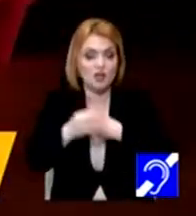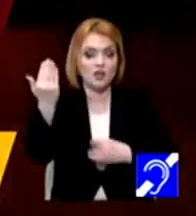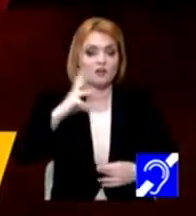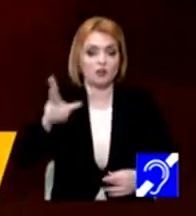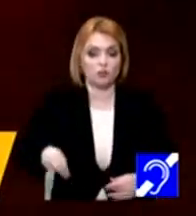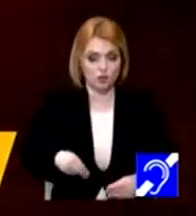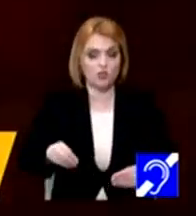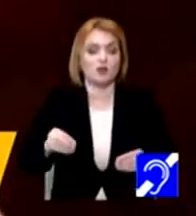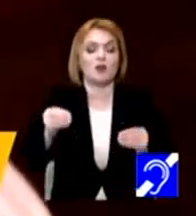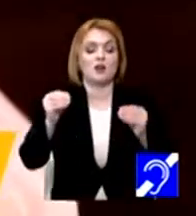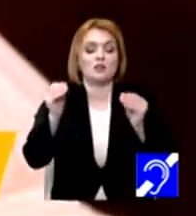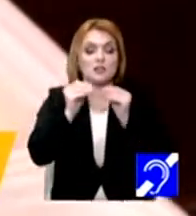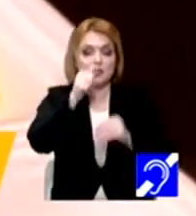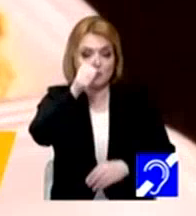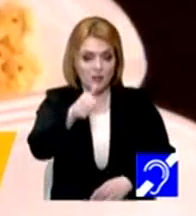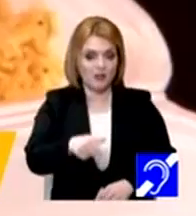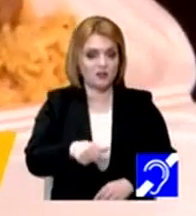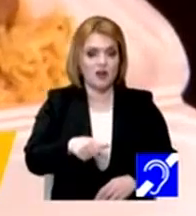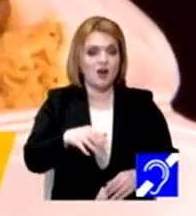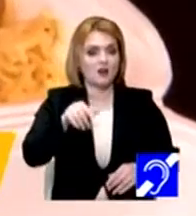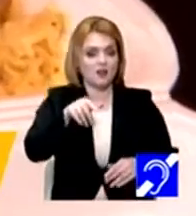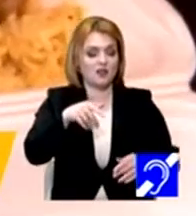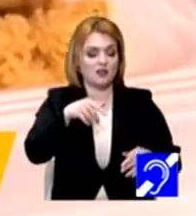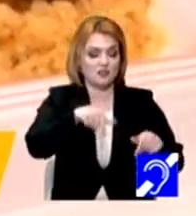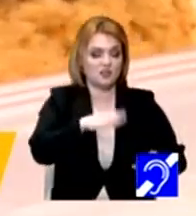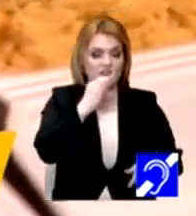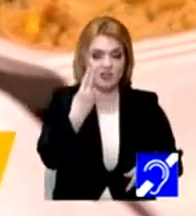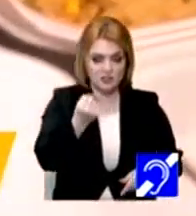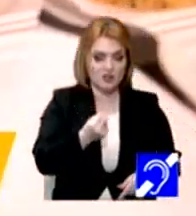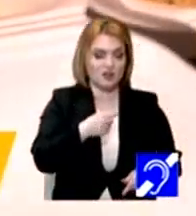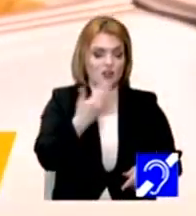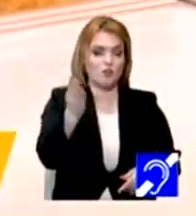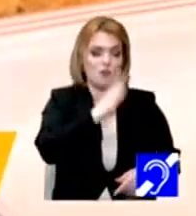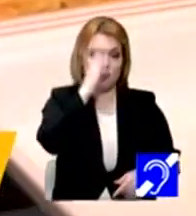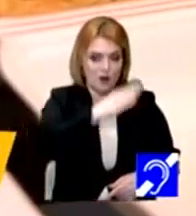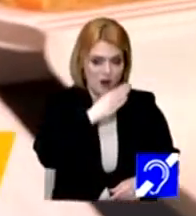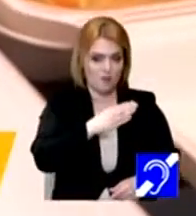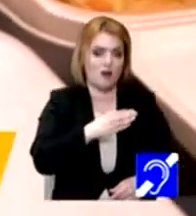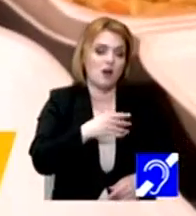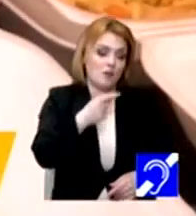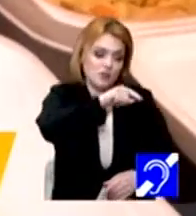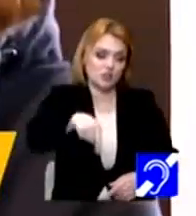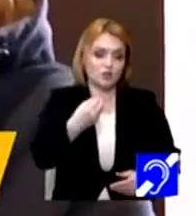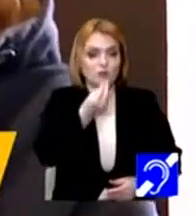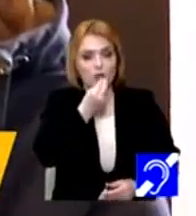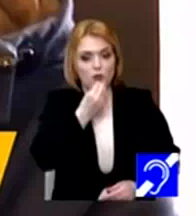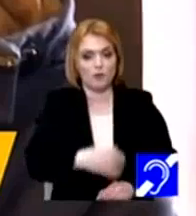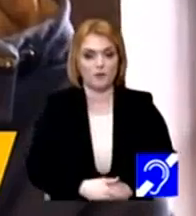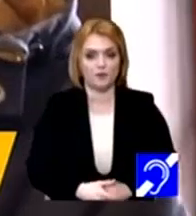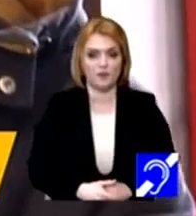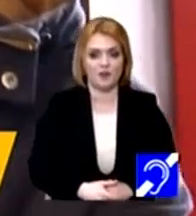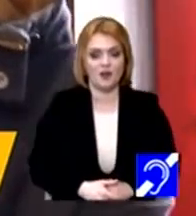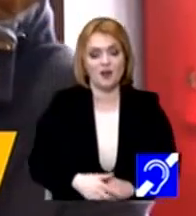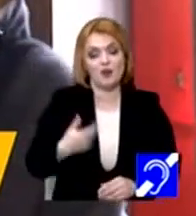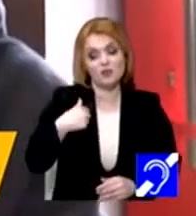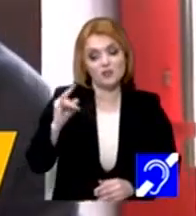în Vinița, dar drumul până aici a fost lung și obositor, așa că o cafea caldă le prinde bine. Вона ще маленька, вона, слава Богу, ще не розуміє,